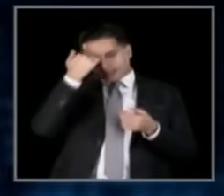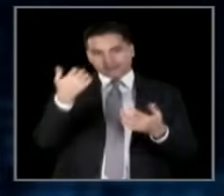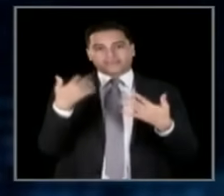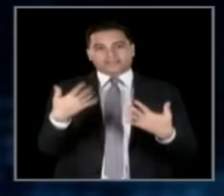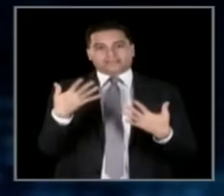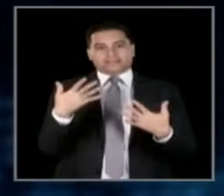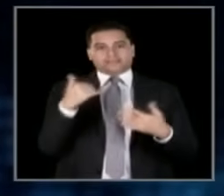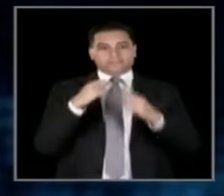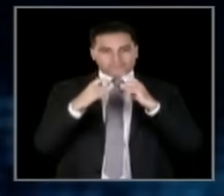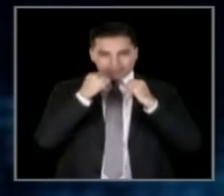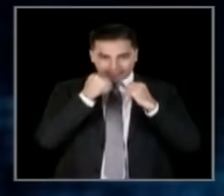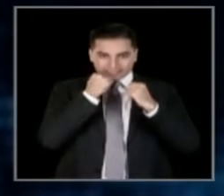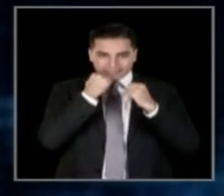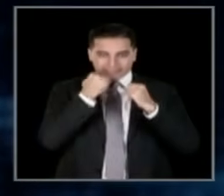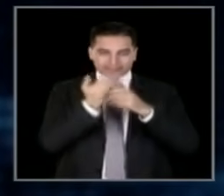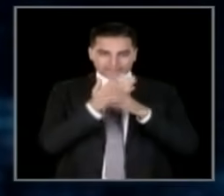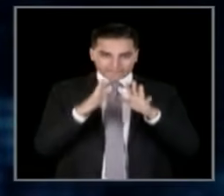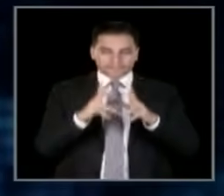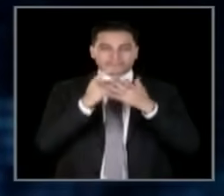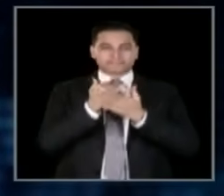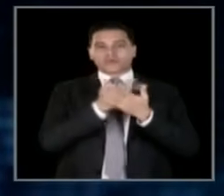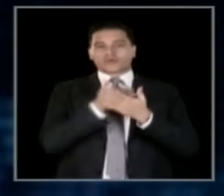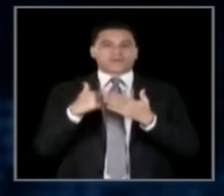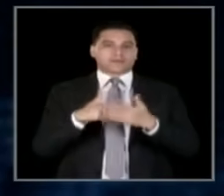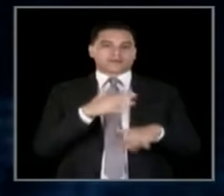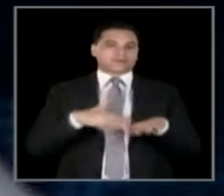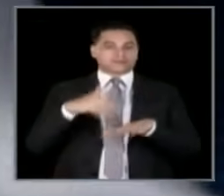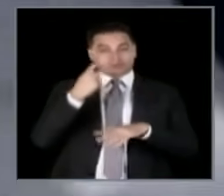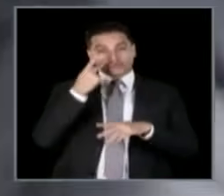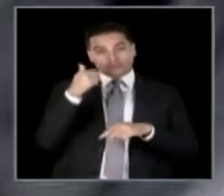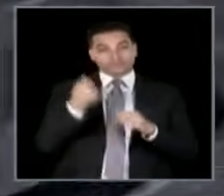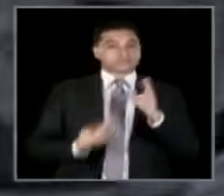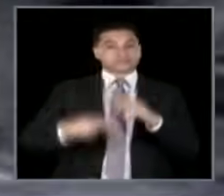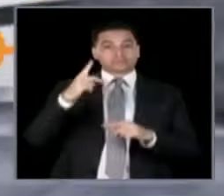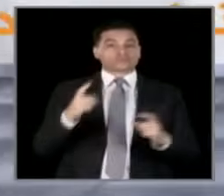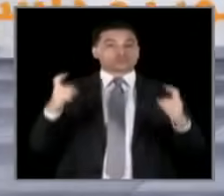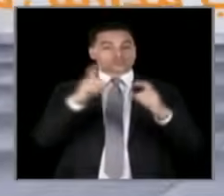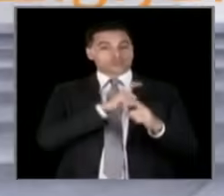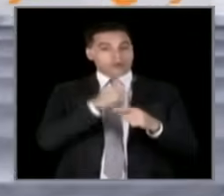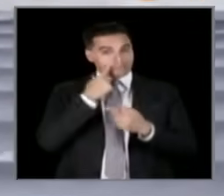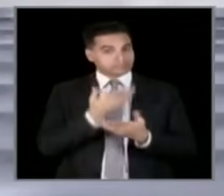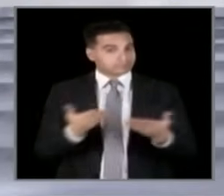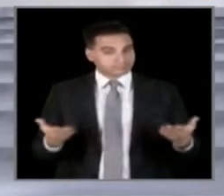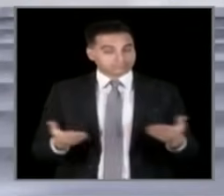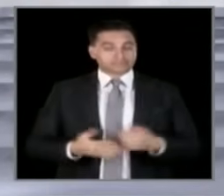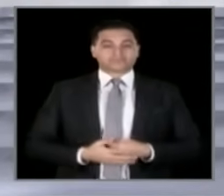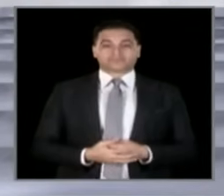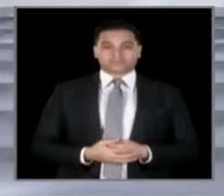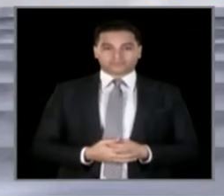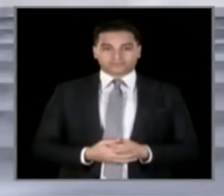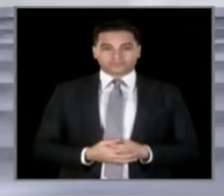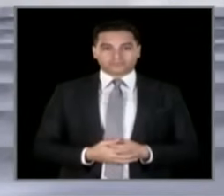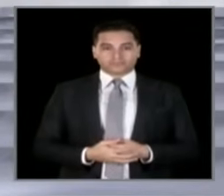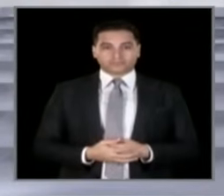8,435,000 جنيه في خزنة البنك الأهلي لتطوير المدارس الحكومية. تعالوا نشوف طلاب مصر النهاردة هيوصلوا المبلغ